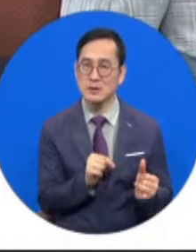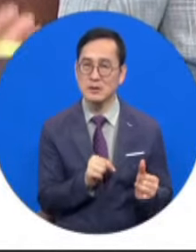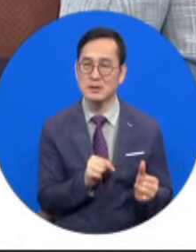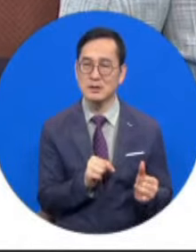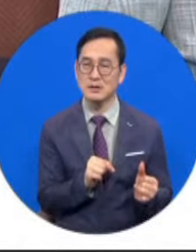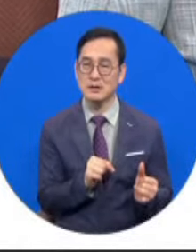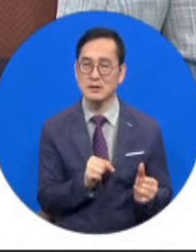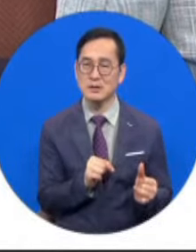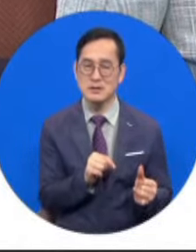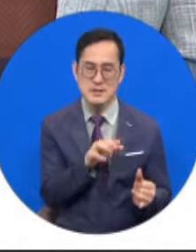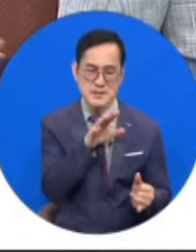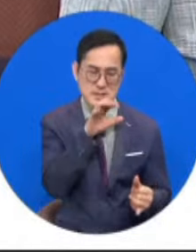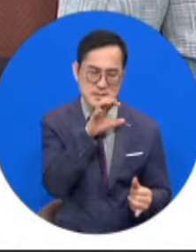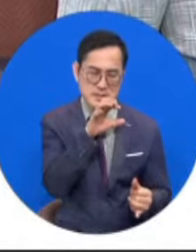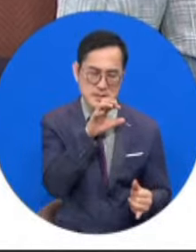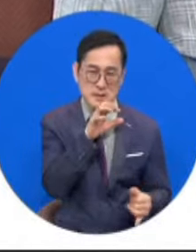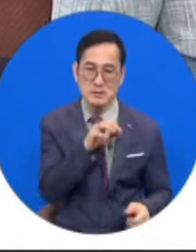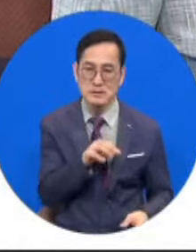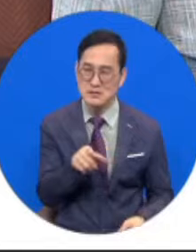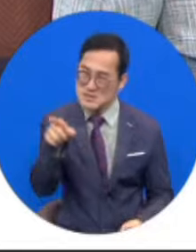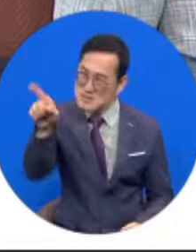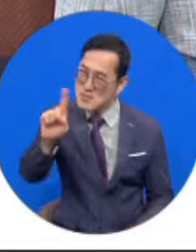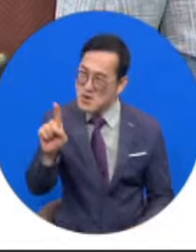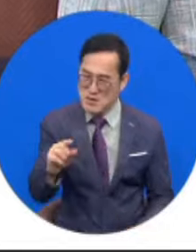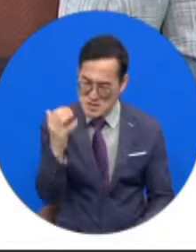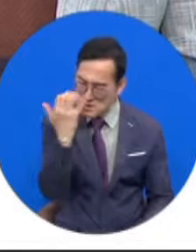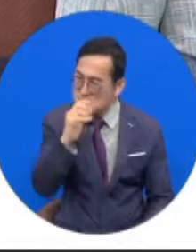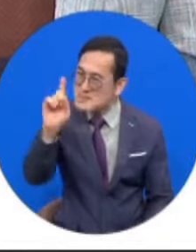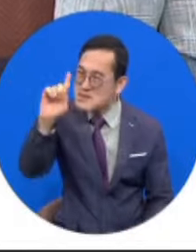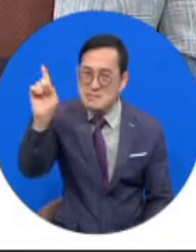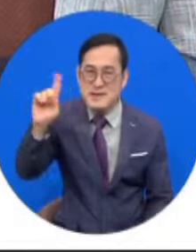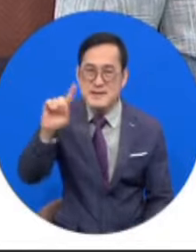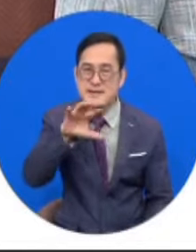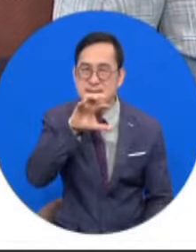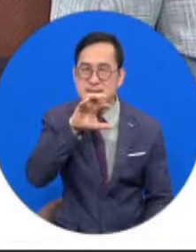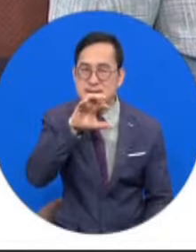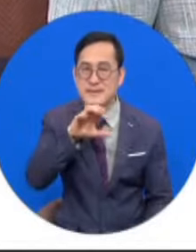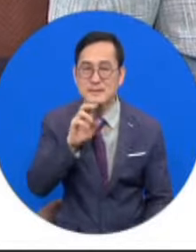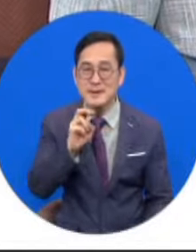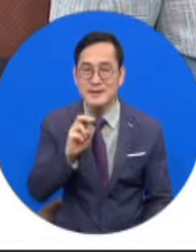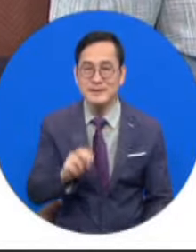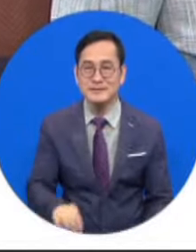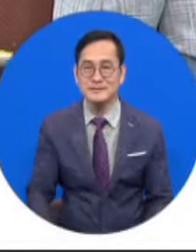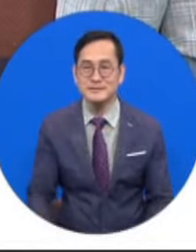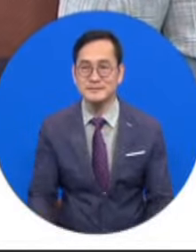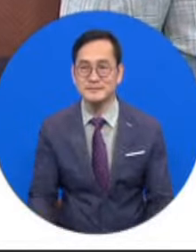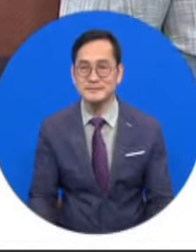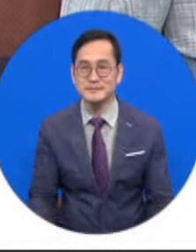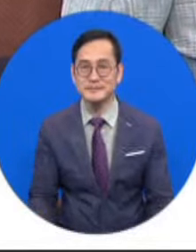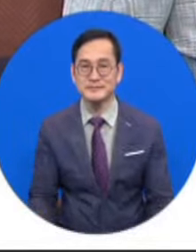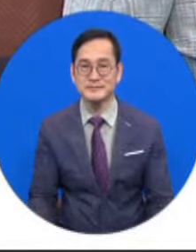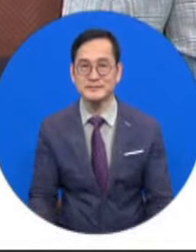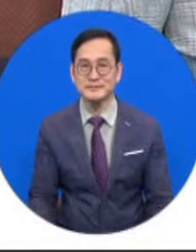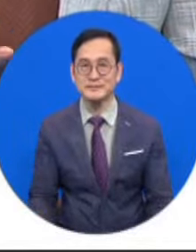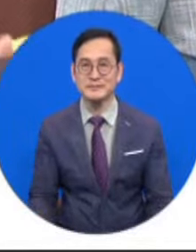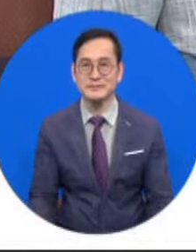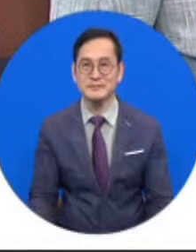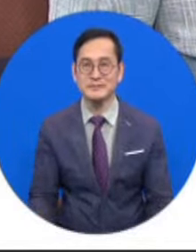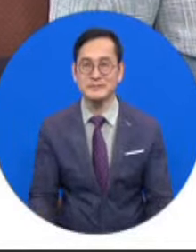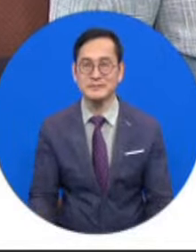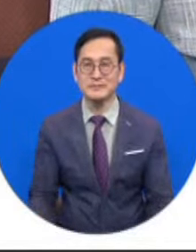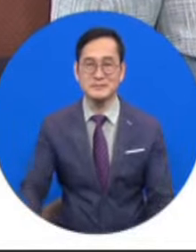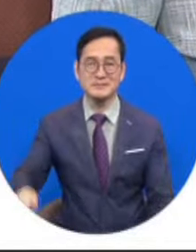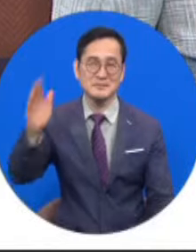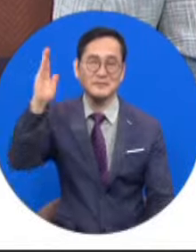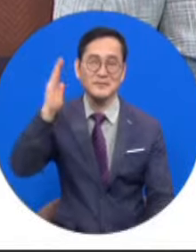이런 그 문제에 대해서 막 문제제기를 하고 굉장히 그 시끄러웠을 거 아니겠습니까 아마 강의 도중에 누군가